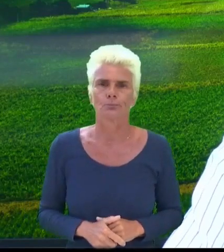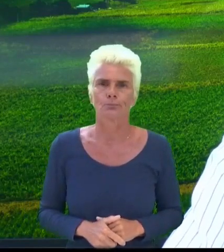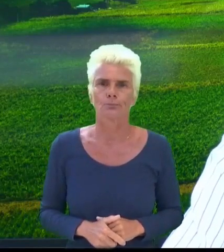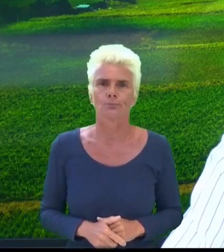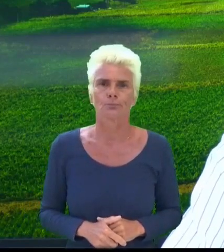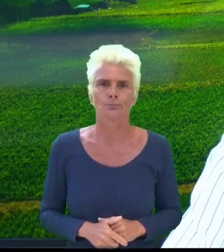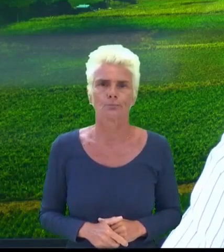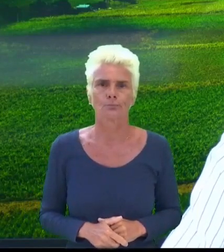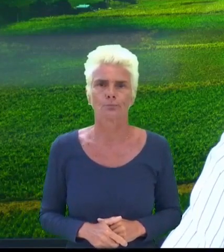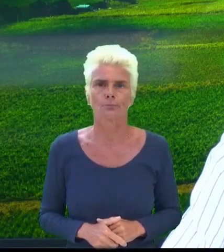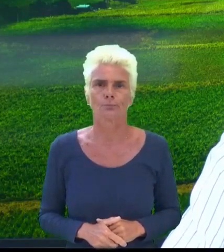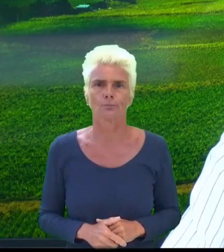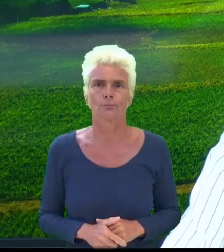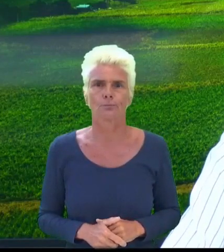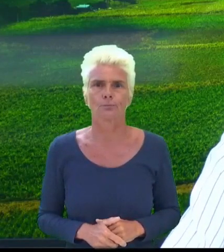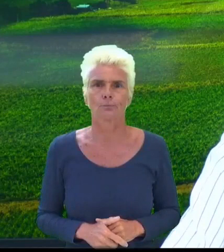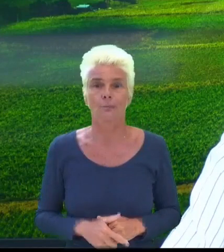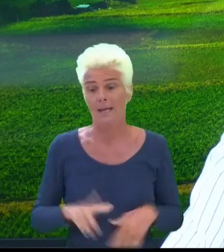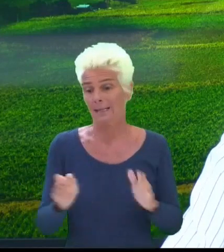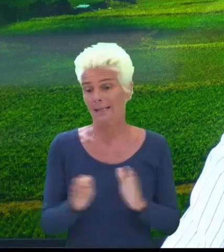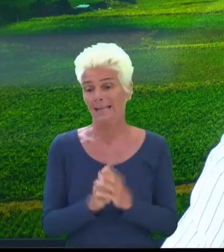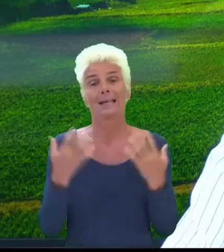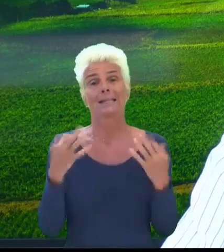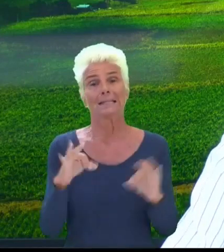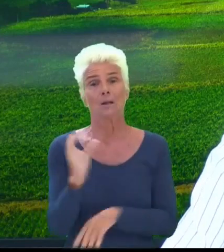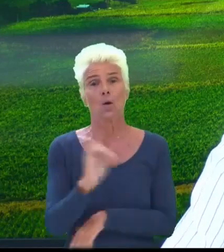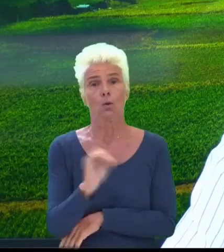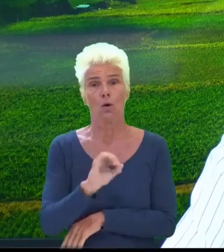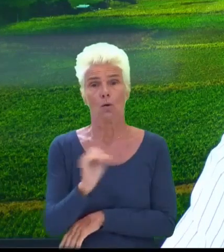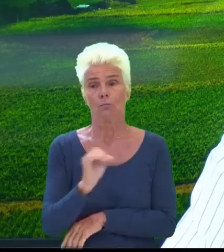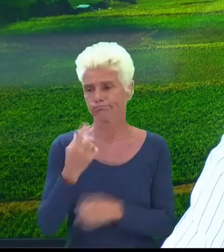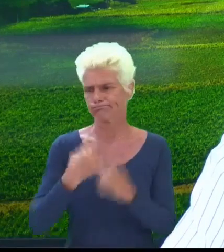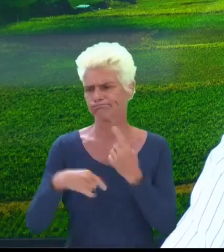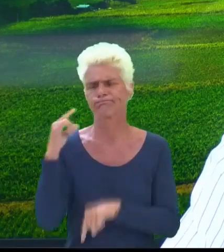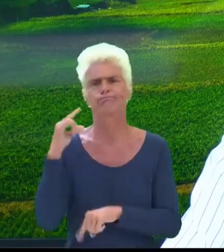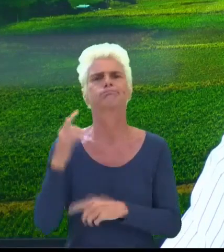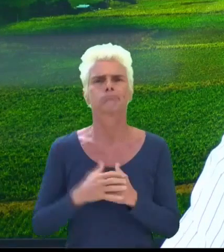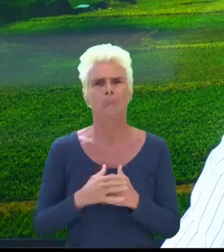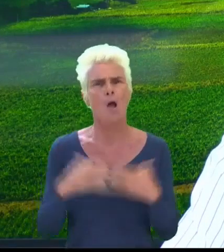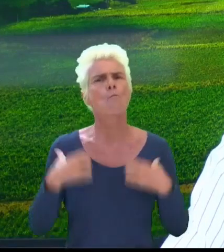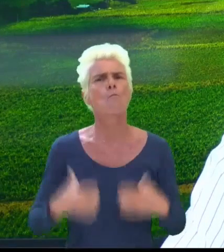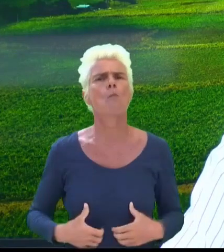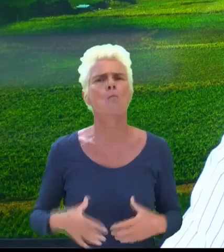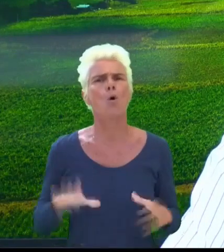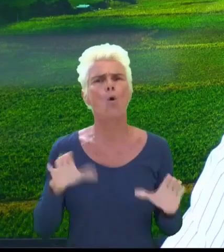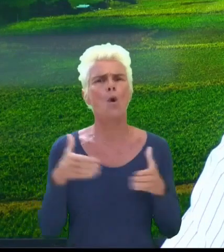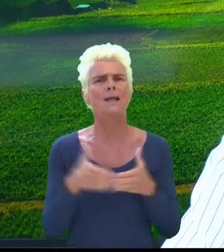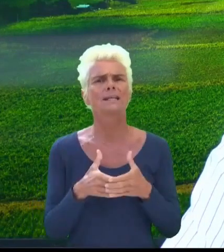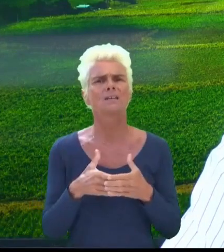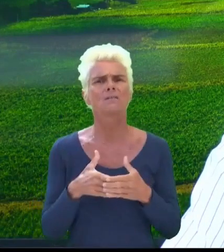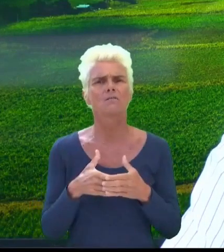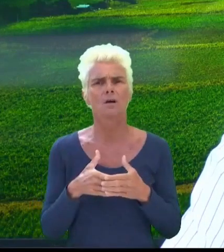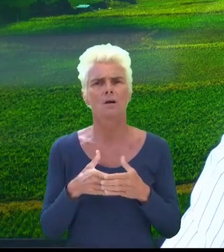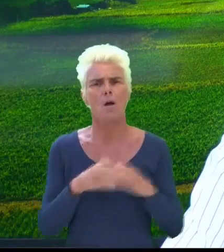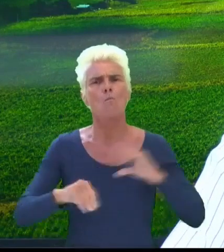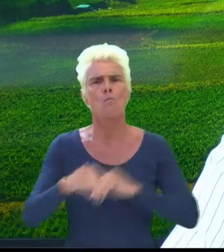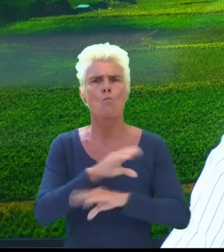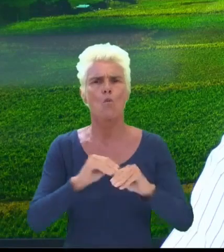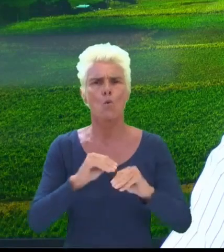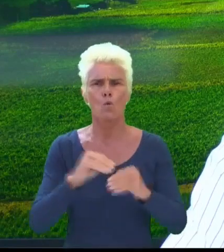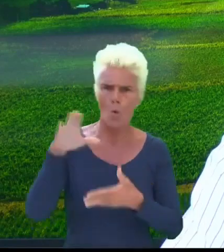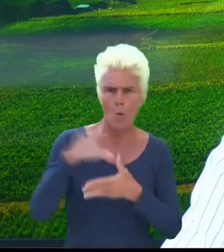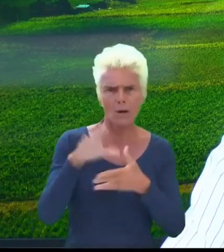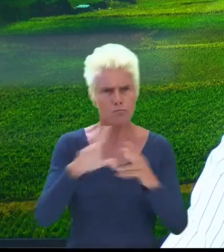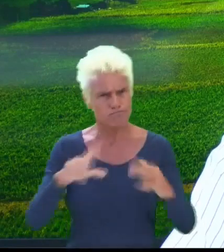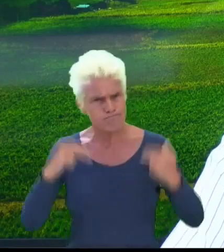suspendu le 10 octobre dernier les membres du collectif Moon guadeloup avait bloqué l'entrée du siège